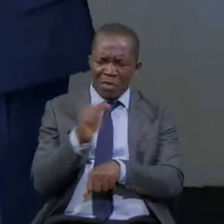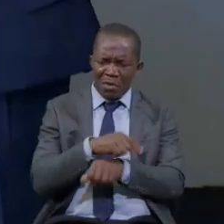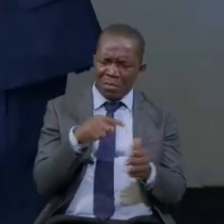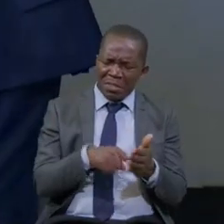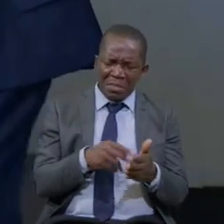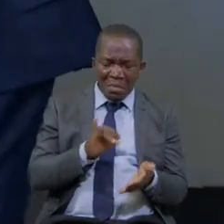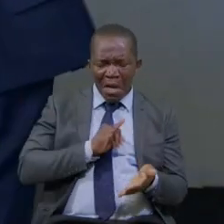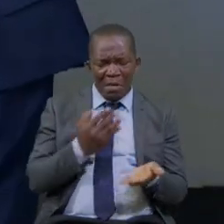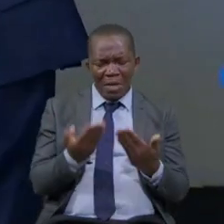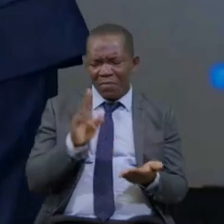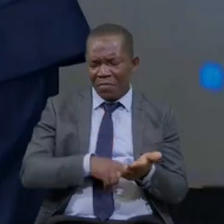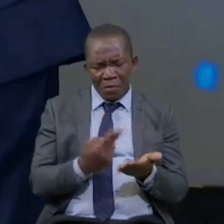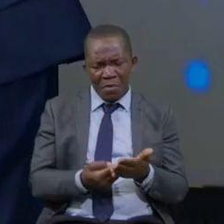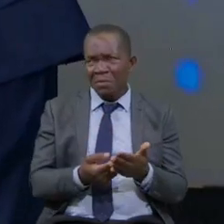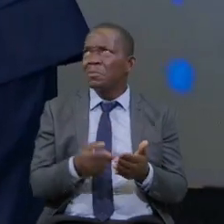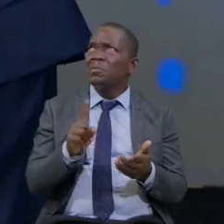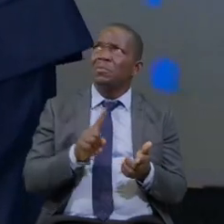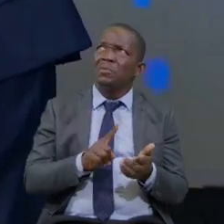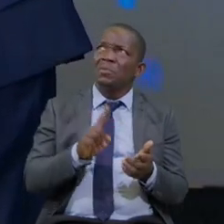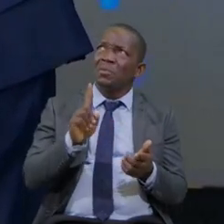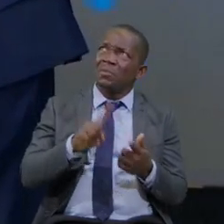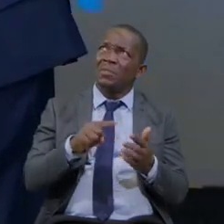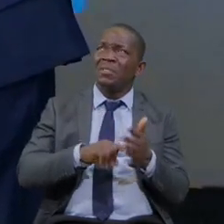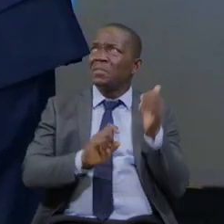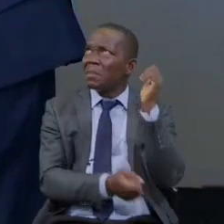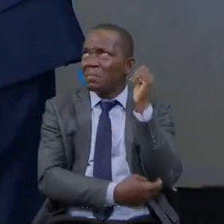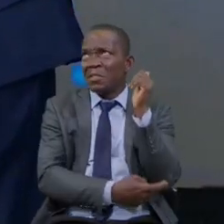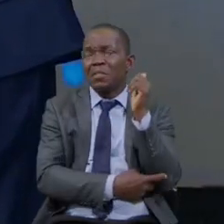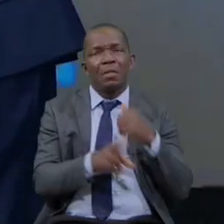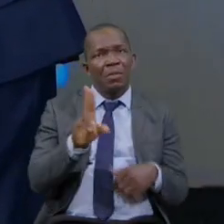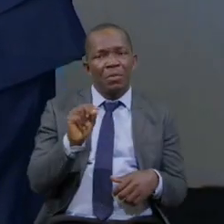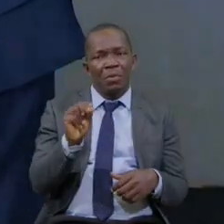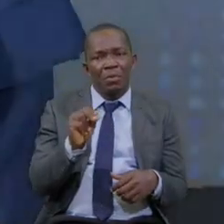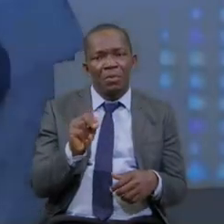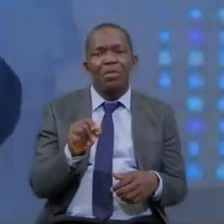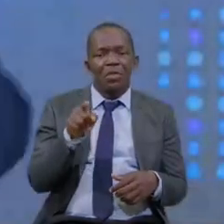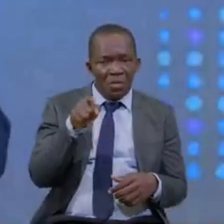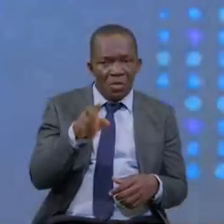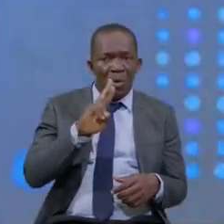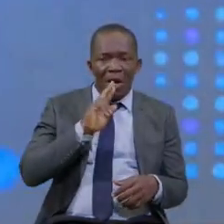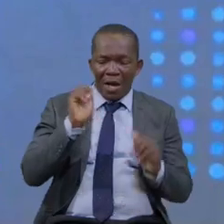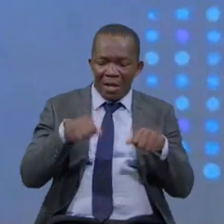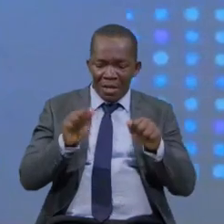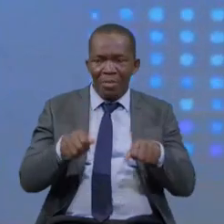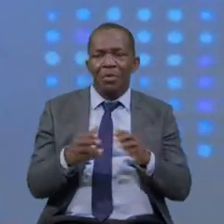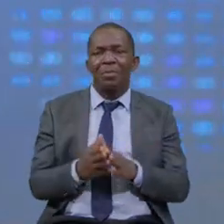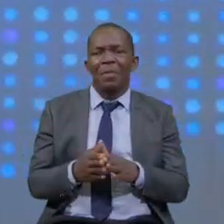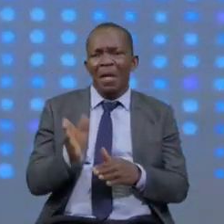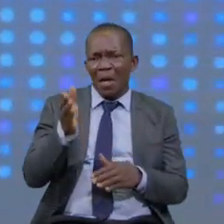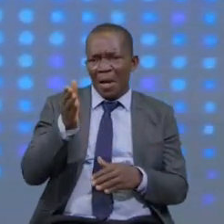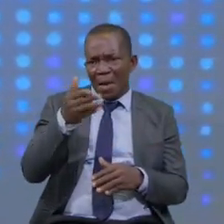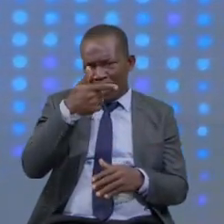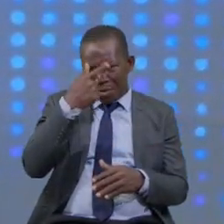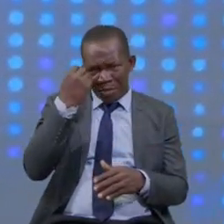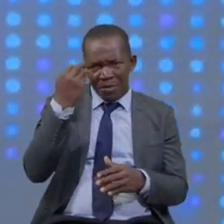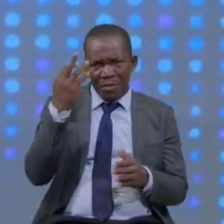hein. En la présence de Dieu, il est capable. Et pour cela,